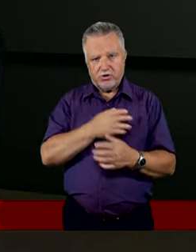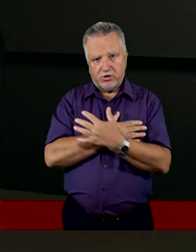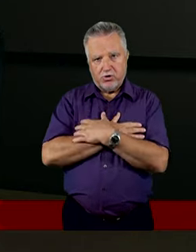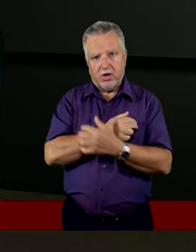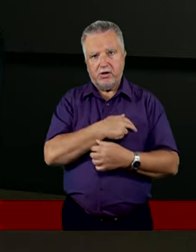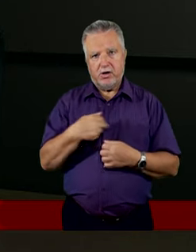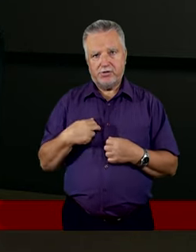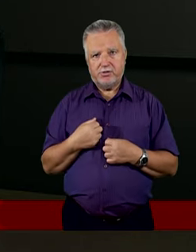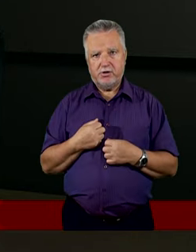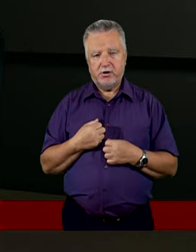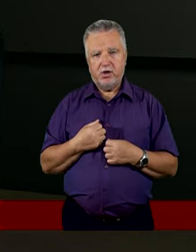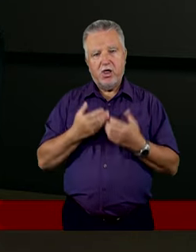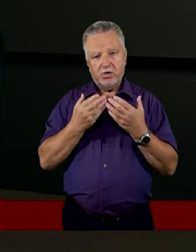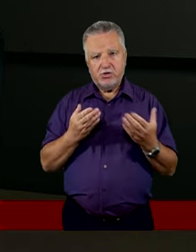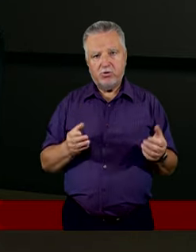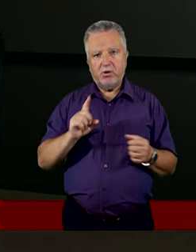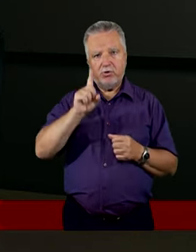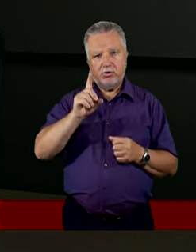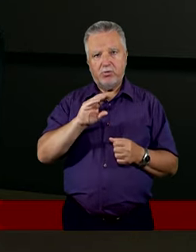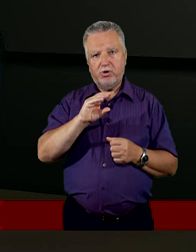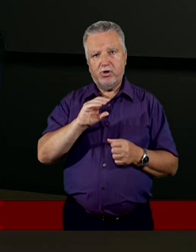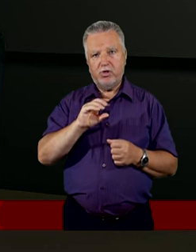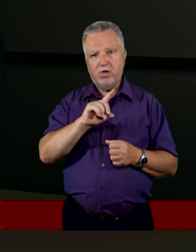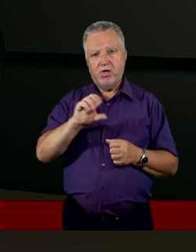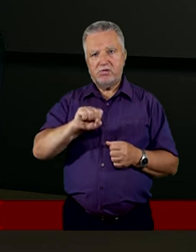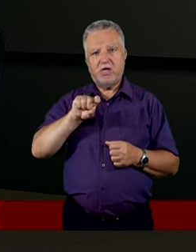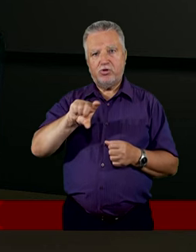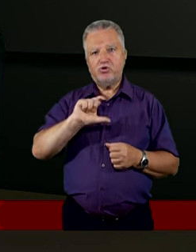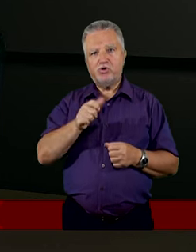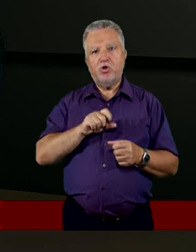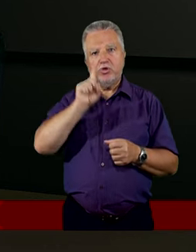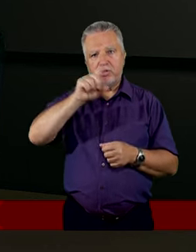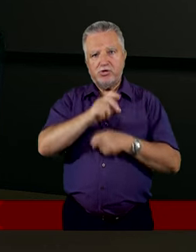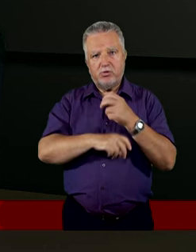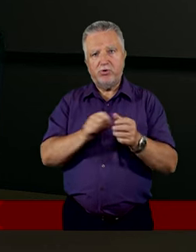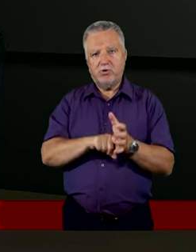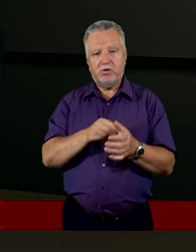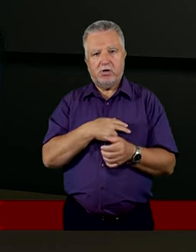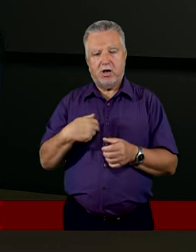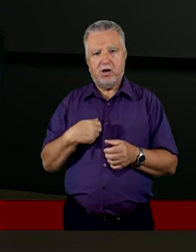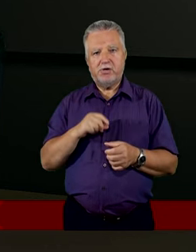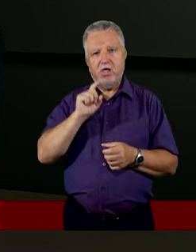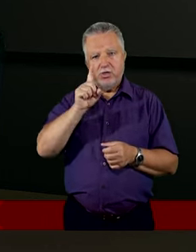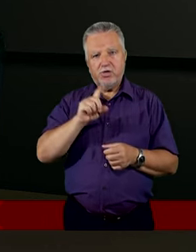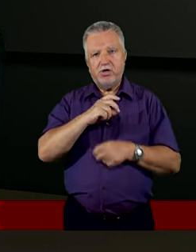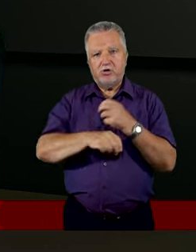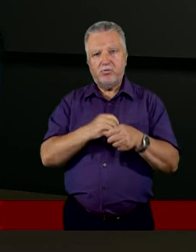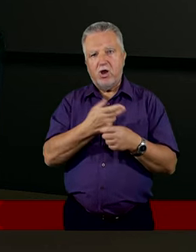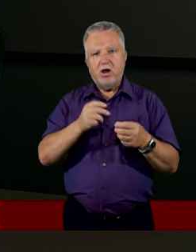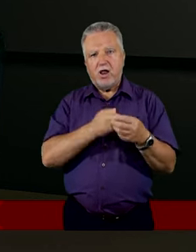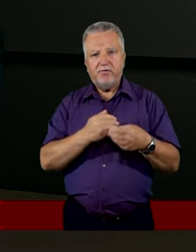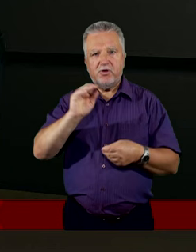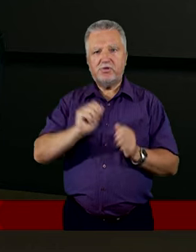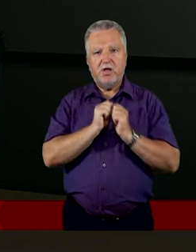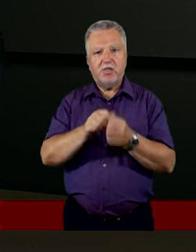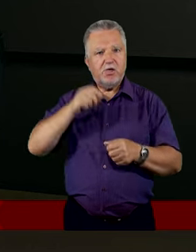Ojcze kochany nasz, dziękujemy Ci za to, coś Ty dla nas uczynił. Tyś uczynił najwięcej,